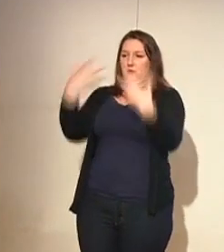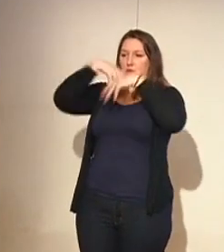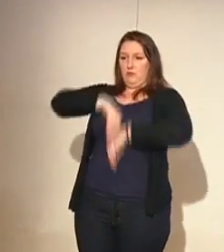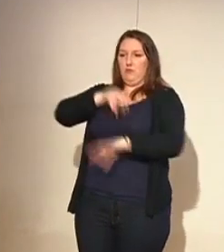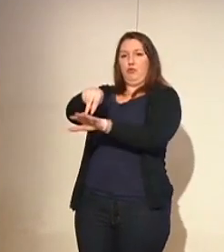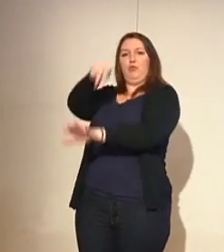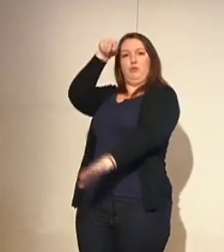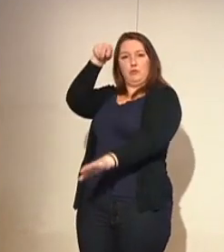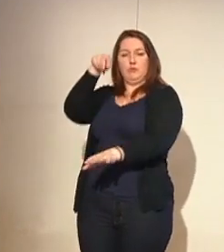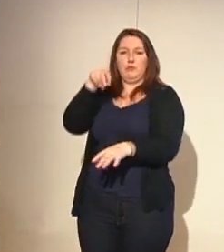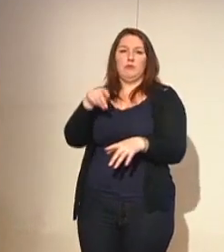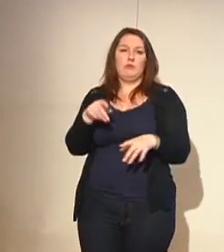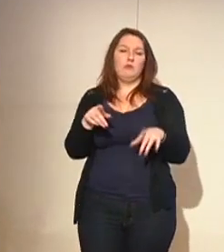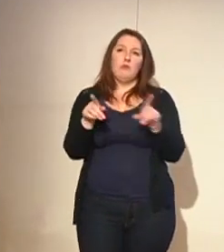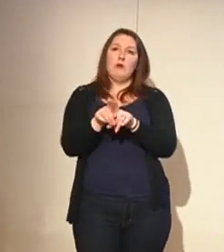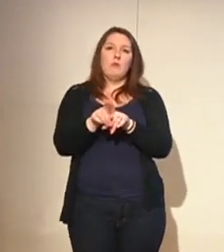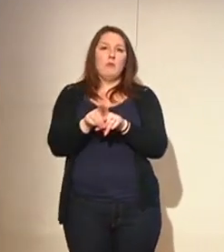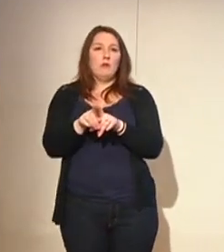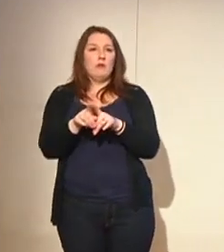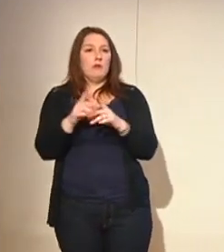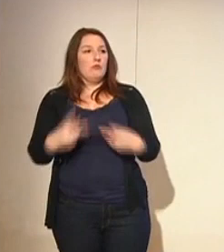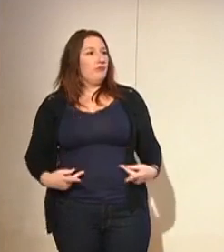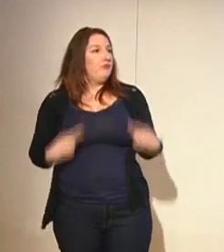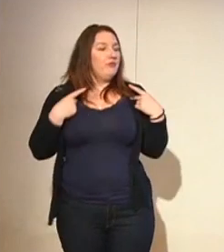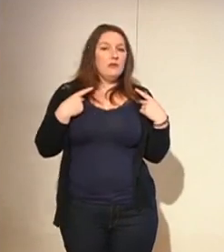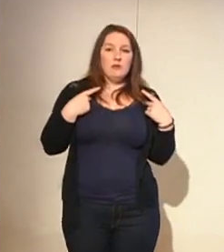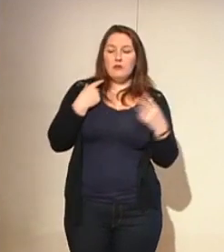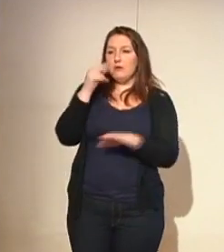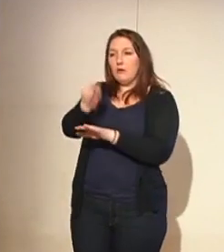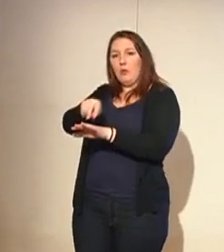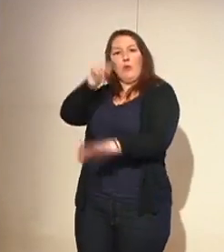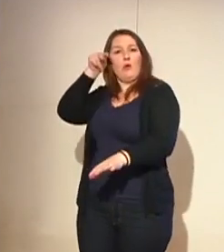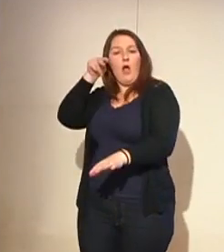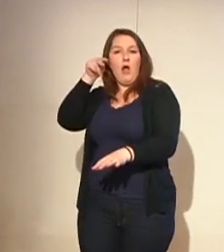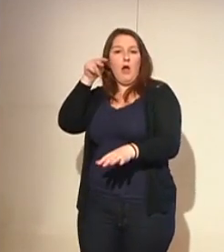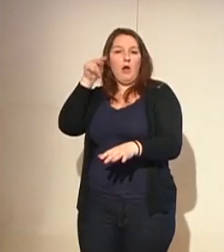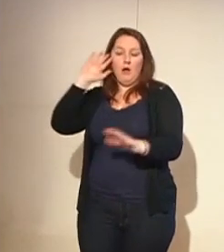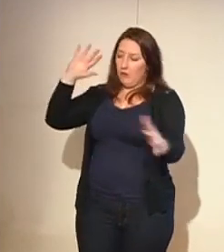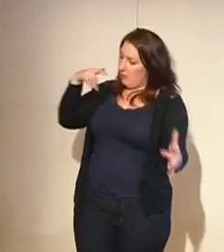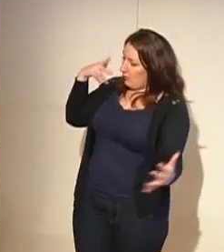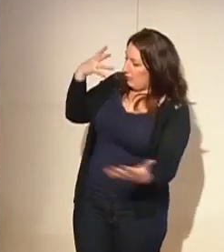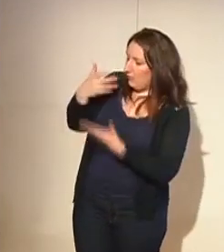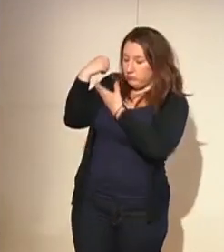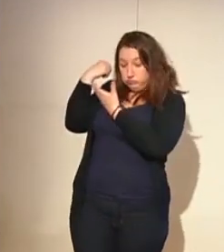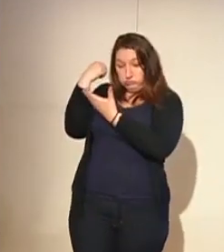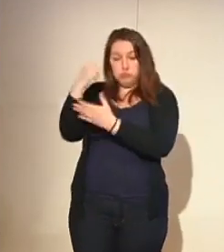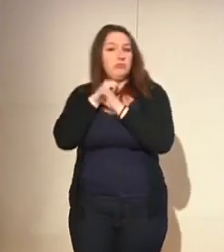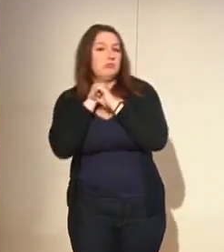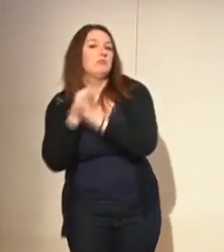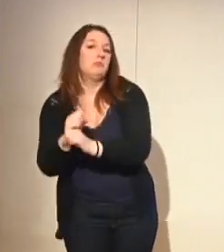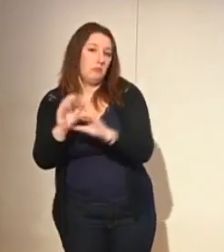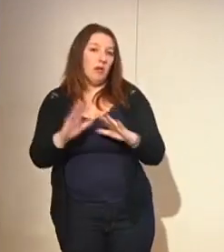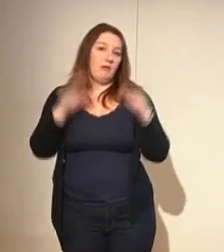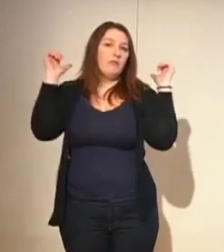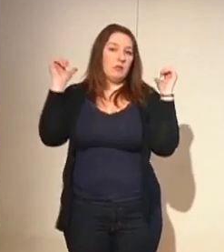soit pas noués par une vie et une vision déjà de leur réseau au sein de ce